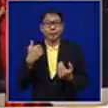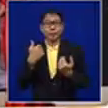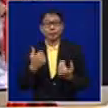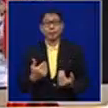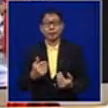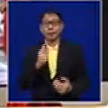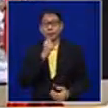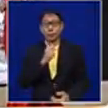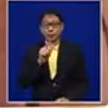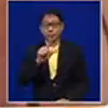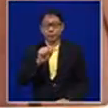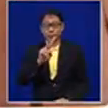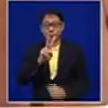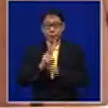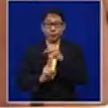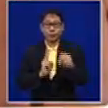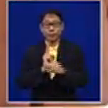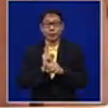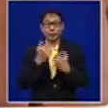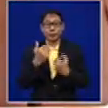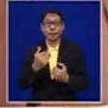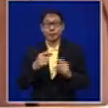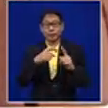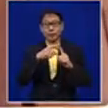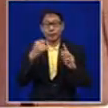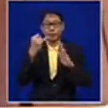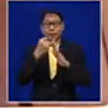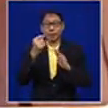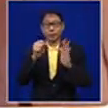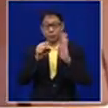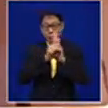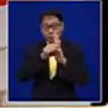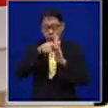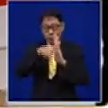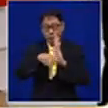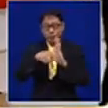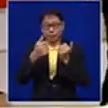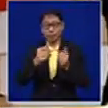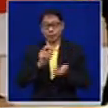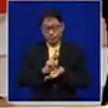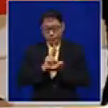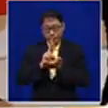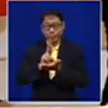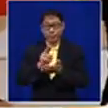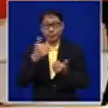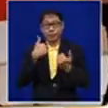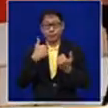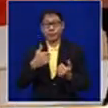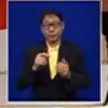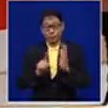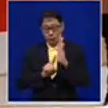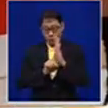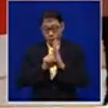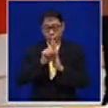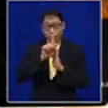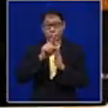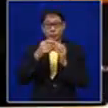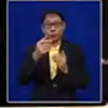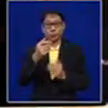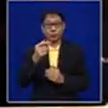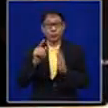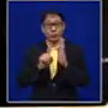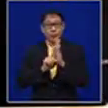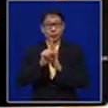ชอายุ22ปีเท่านั้นมาจากจังหวัดสุพรรณบุรีค่ะได้รับรางวัลนี้ไปส่วนสูงคุณกองแก้ว เท่าไหร่ค